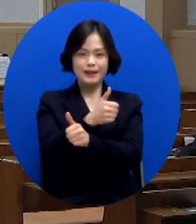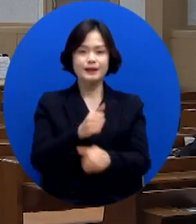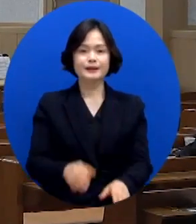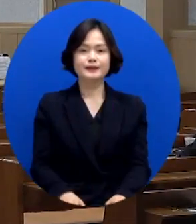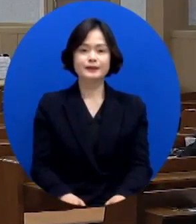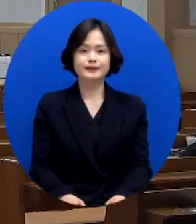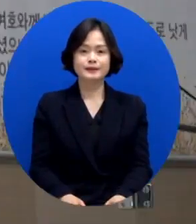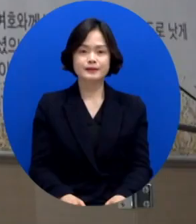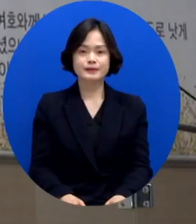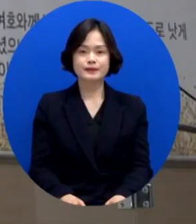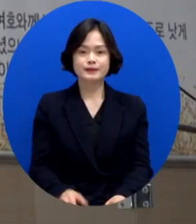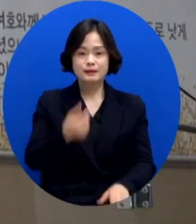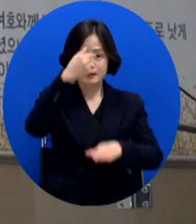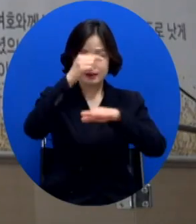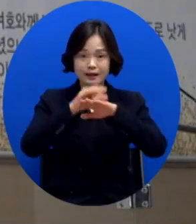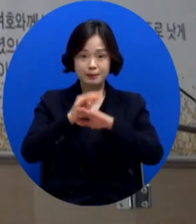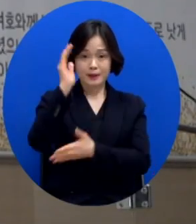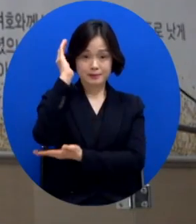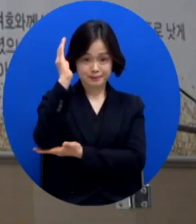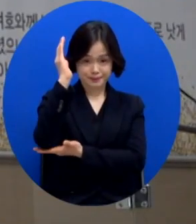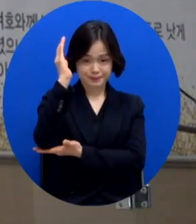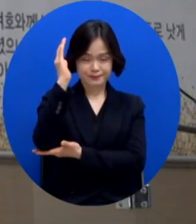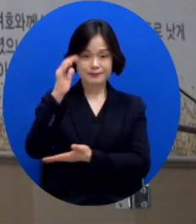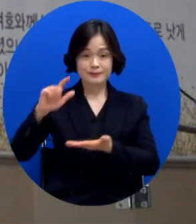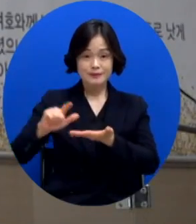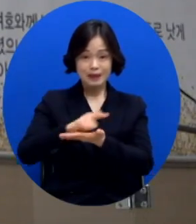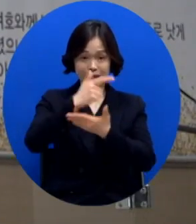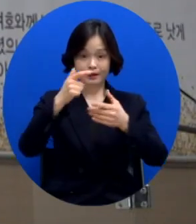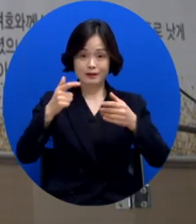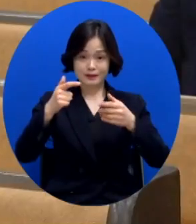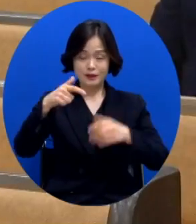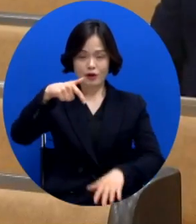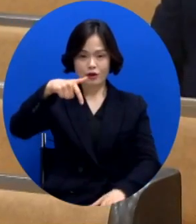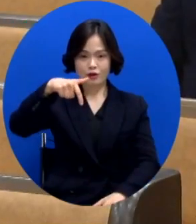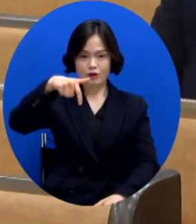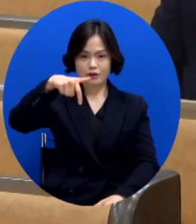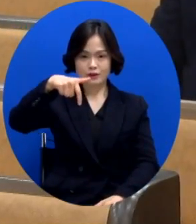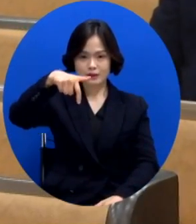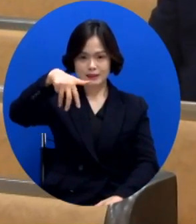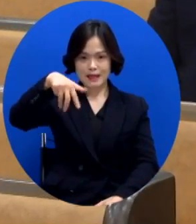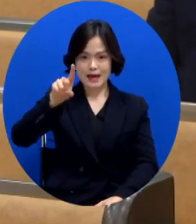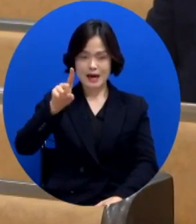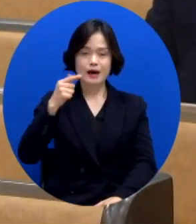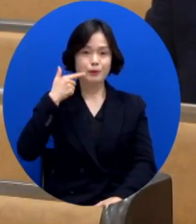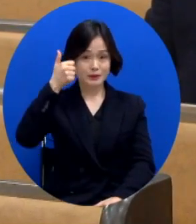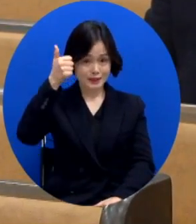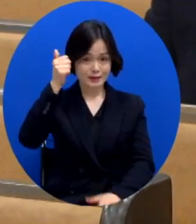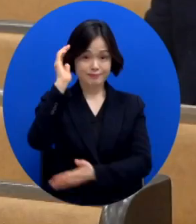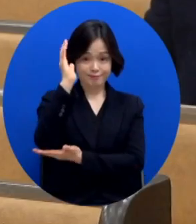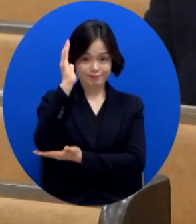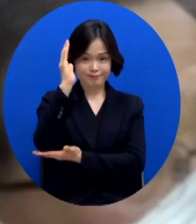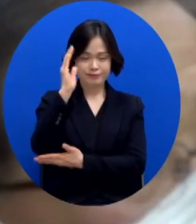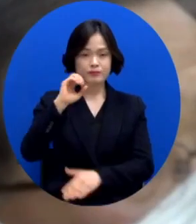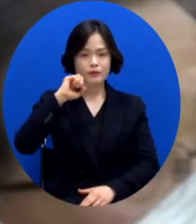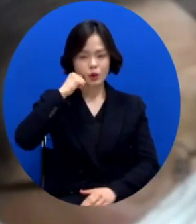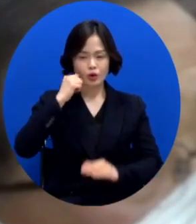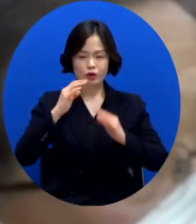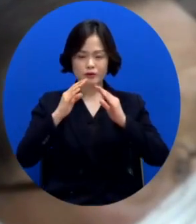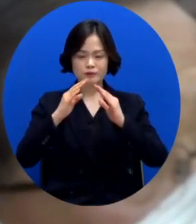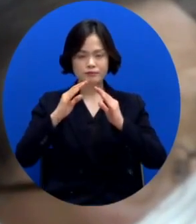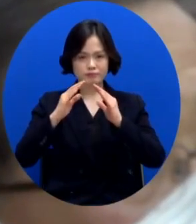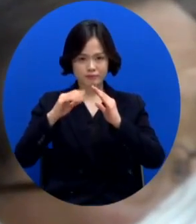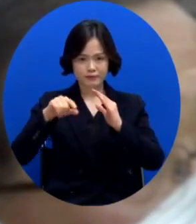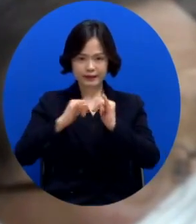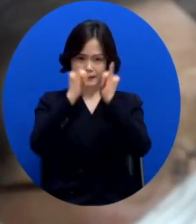일부 예배에서 설교를 전한 강서 선결교회 차용헌 목사는 어려운 시대를 사는 이들에게 하나님이 원하시는